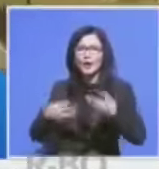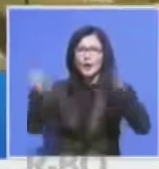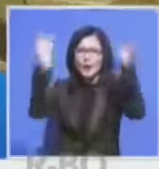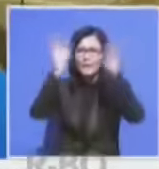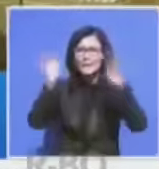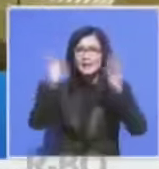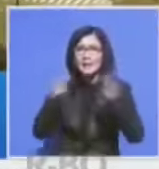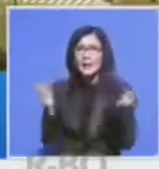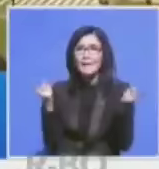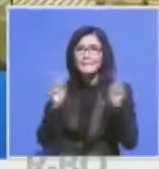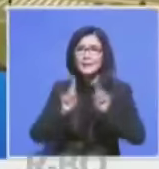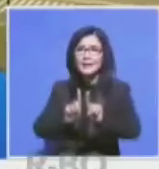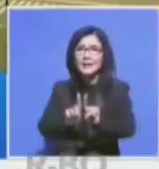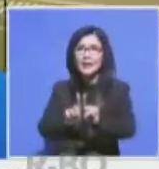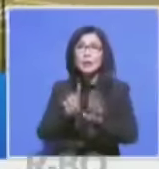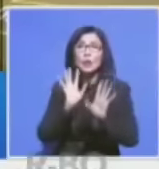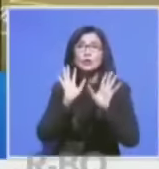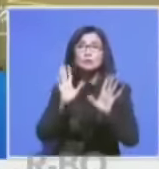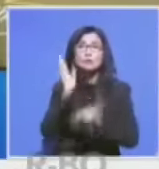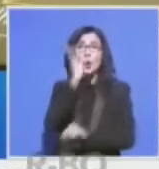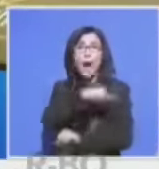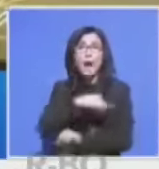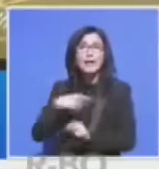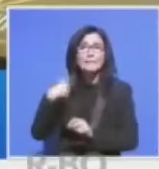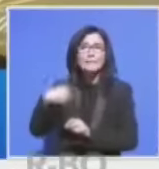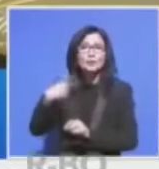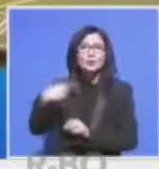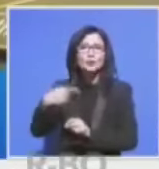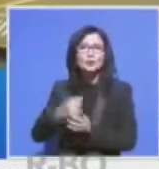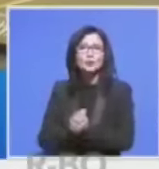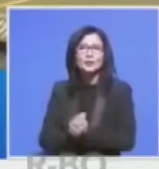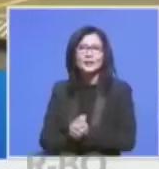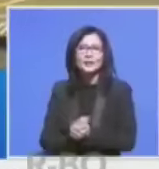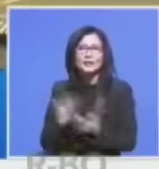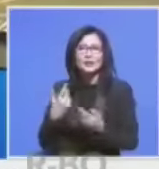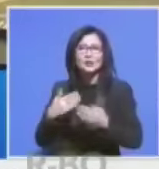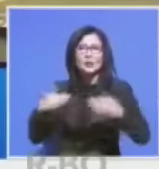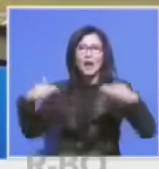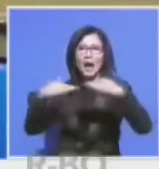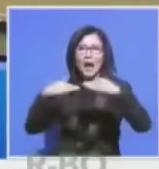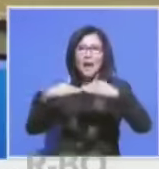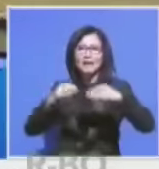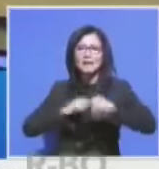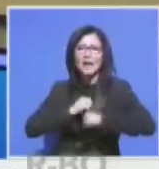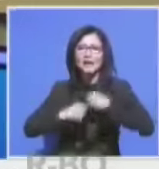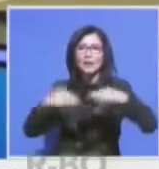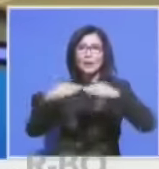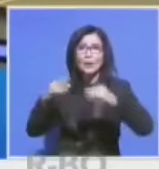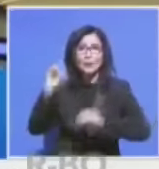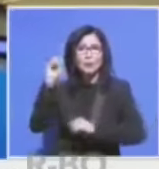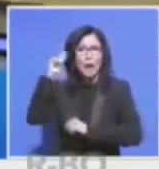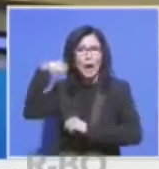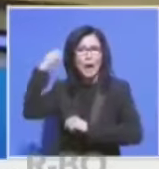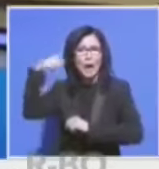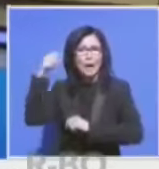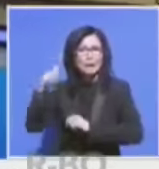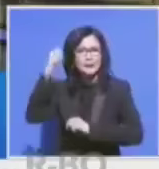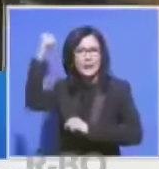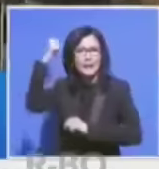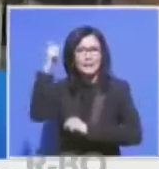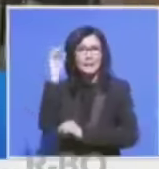ini digelar selama 10 hari berturut-turut dengan menghadirkan aksi panggung puluhan artis ternama ibu kota.